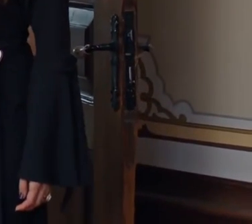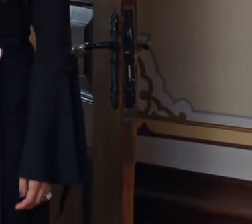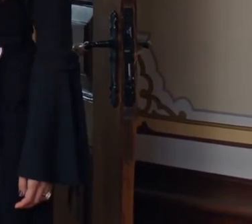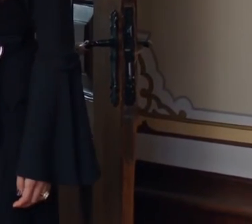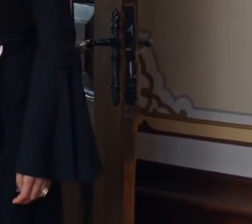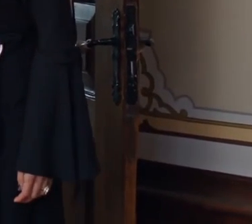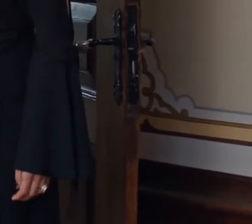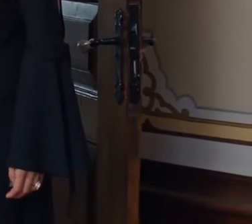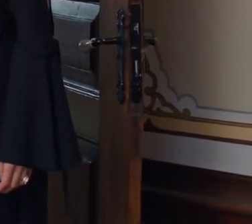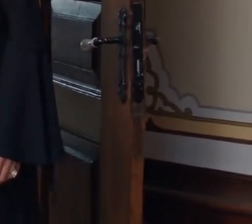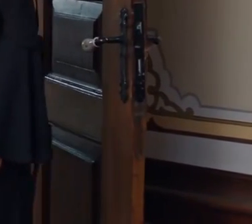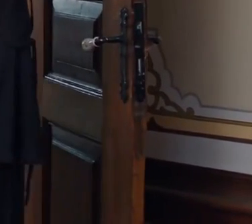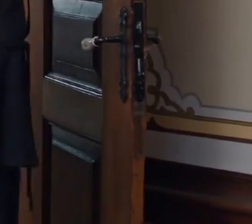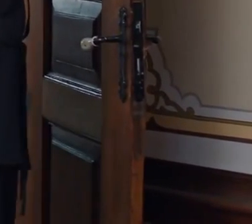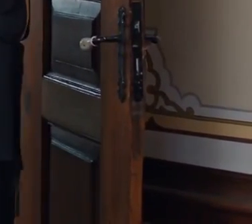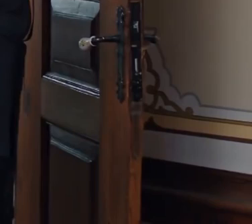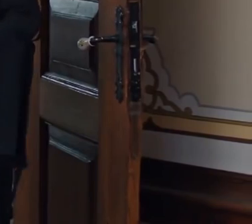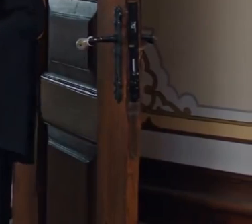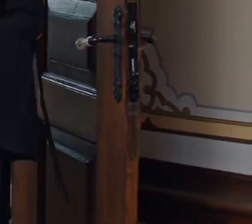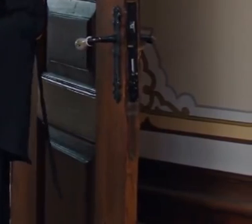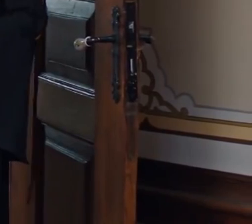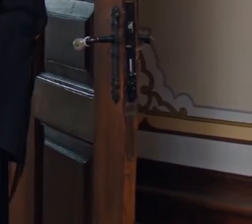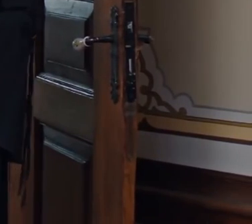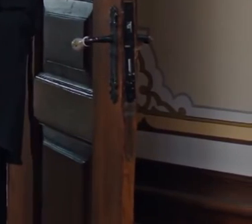Behiye'nin girişteki komodinde duran çerçeveli fotoğrafını aldı.